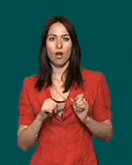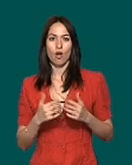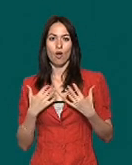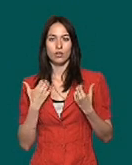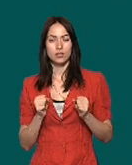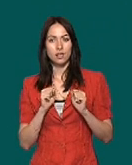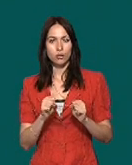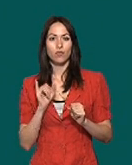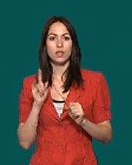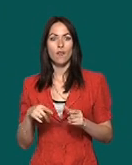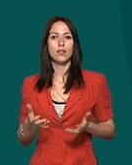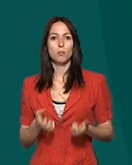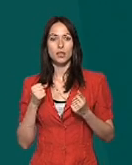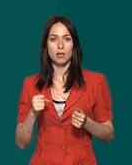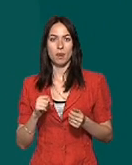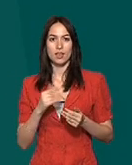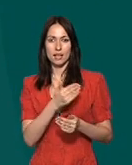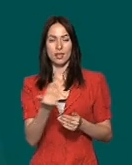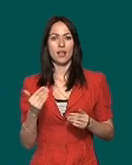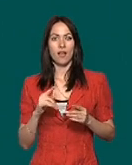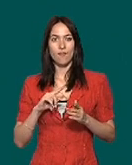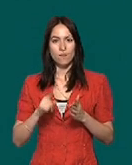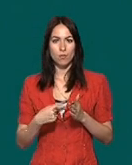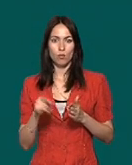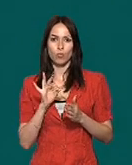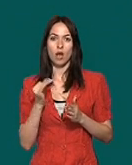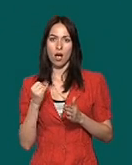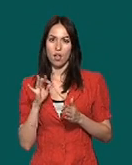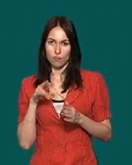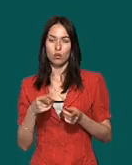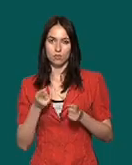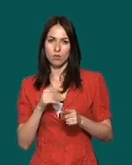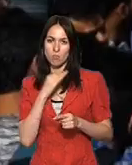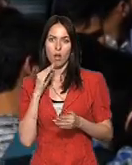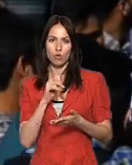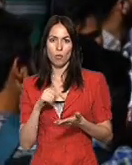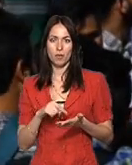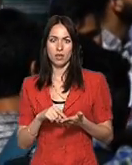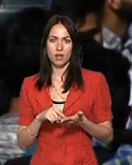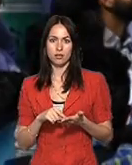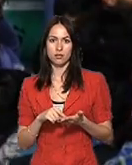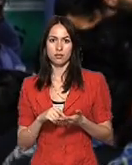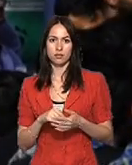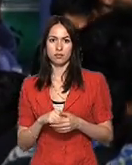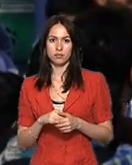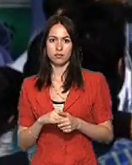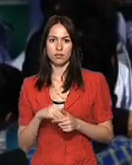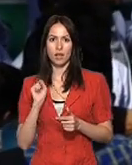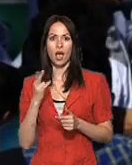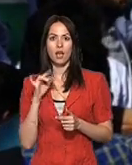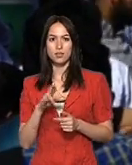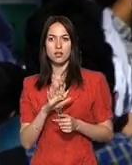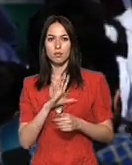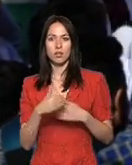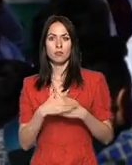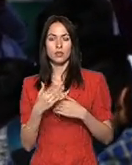навіть підтримати вимоги третєкурсників, тому що по IFOM реально багато запитань. Акція тривала близько години. Студенти